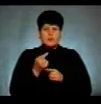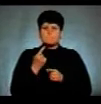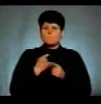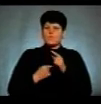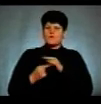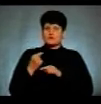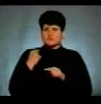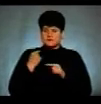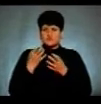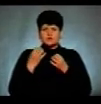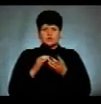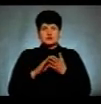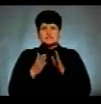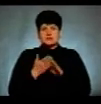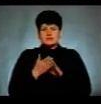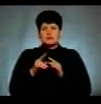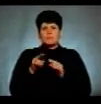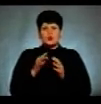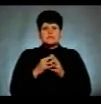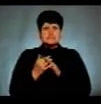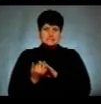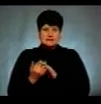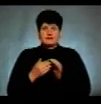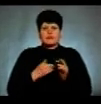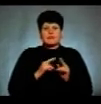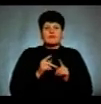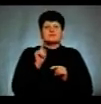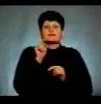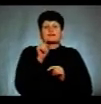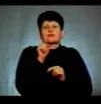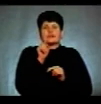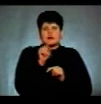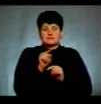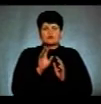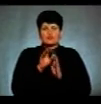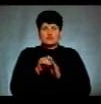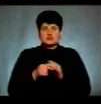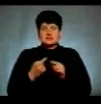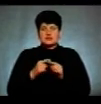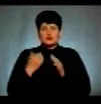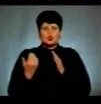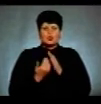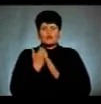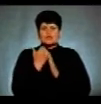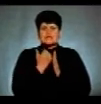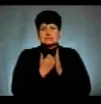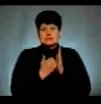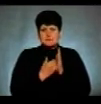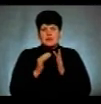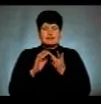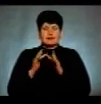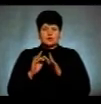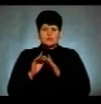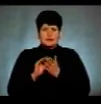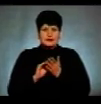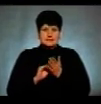Повернемося ще до ситуації по селах. Як там із впровадженням цієї нової системи електронних рецептів і